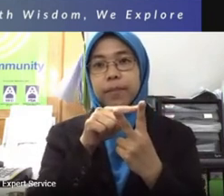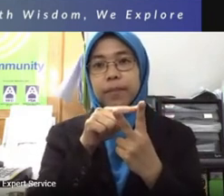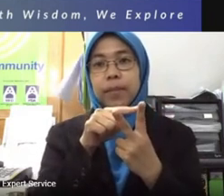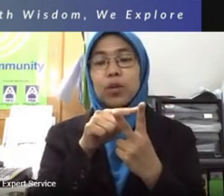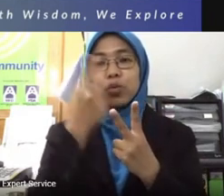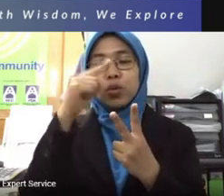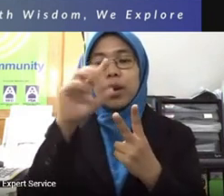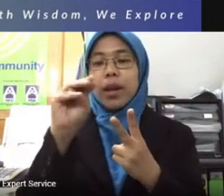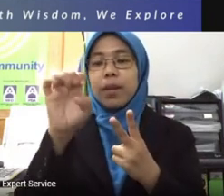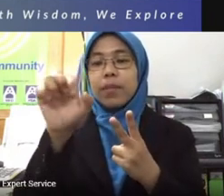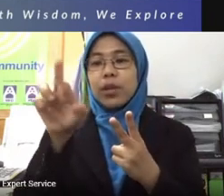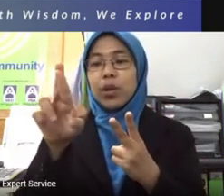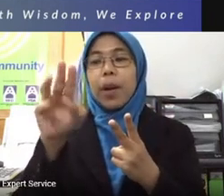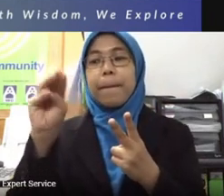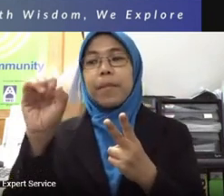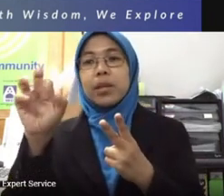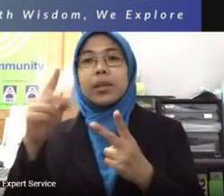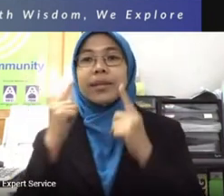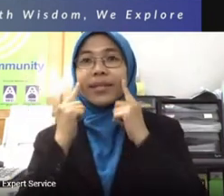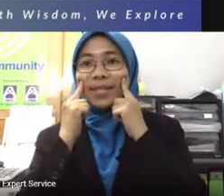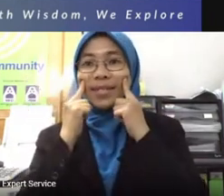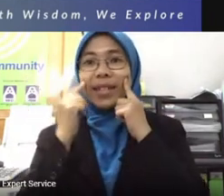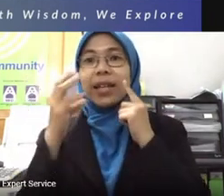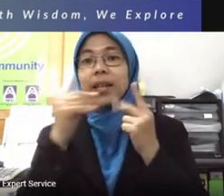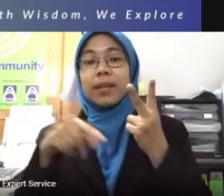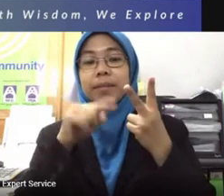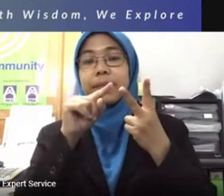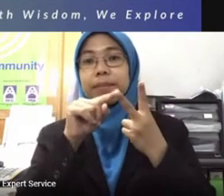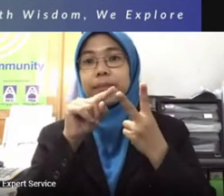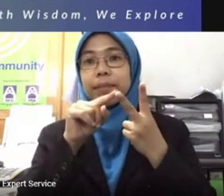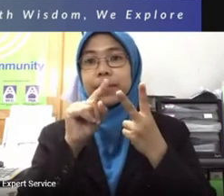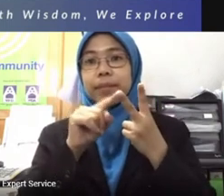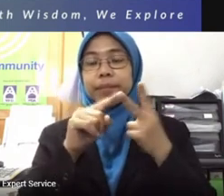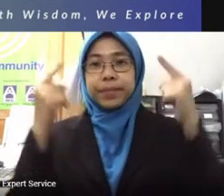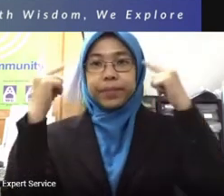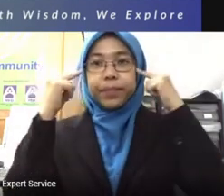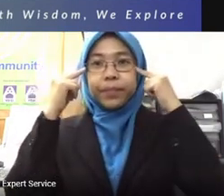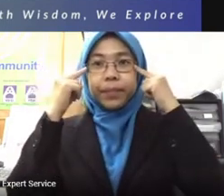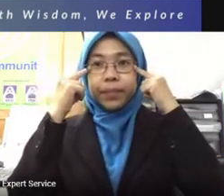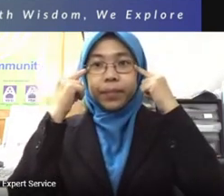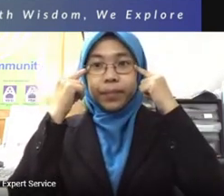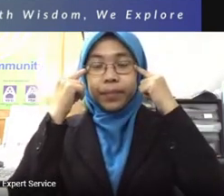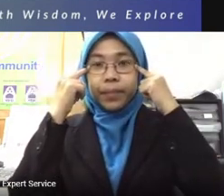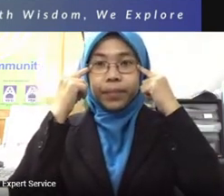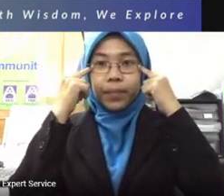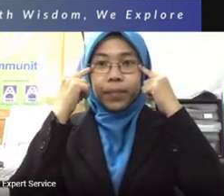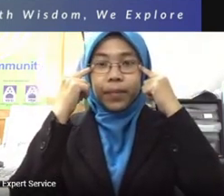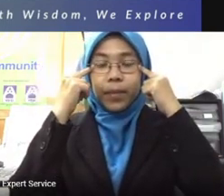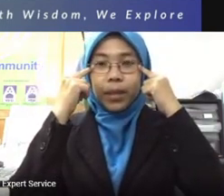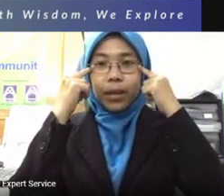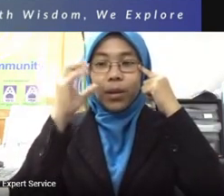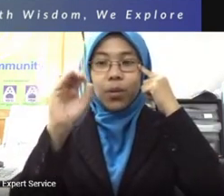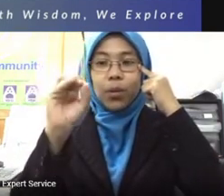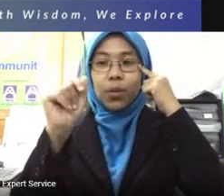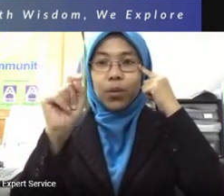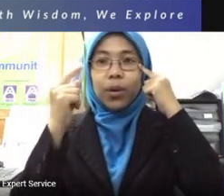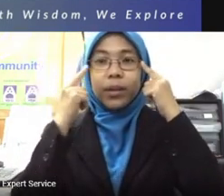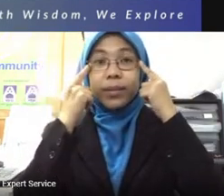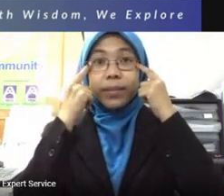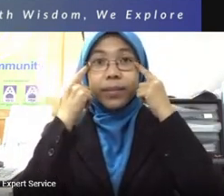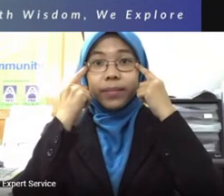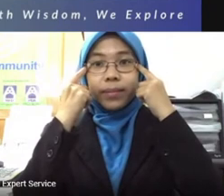muscle, iaitu di sini, dan otot yang kedua, orbicularis oculi, di otot yang berada di tepi